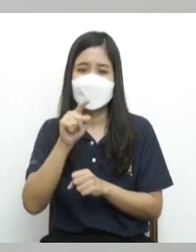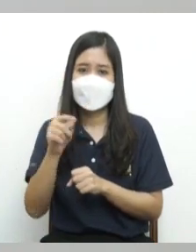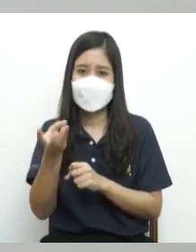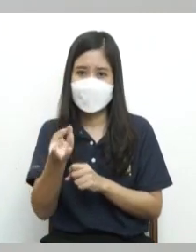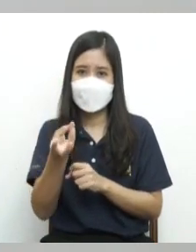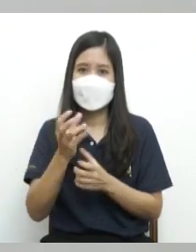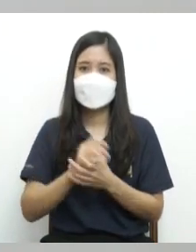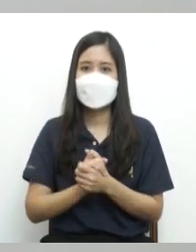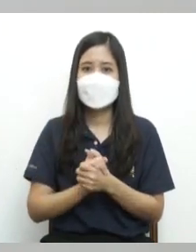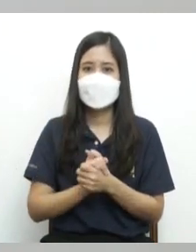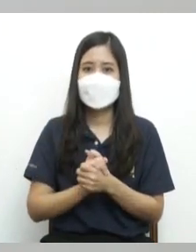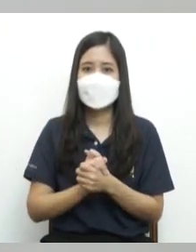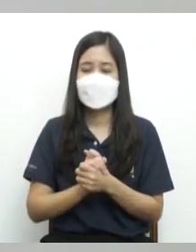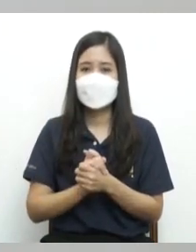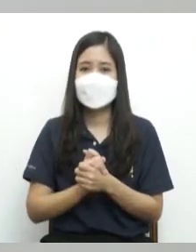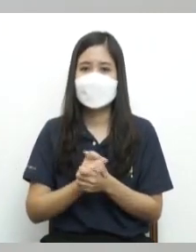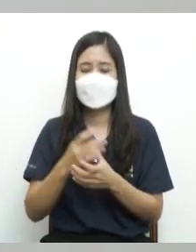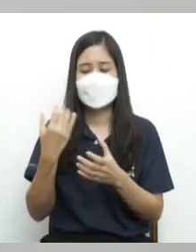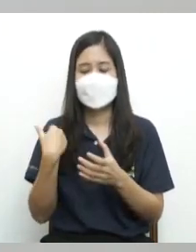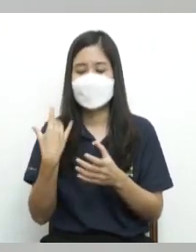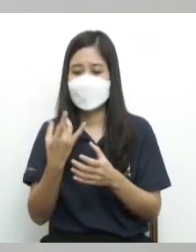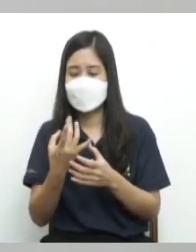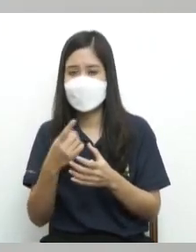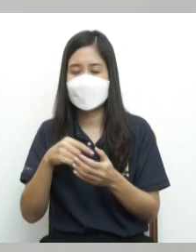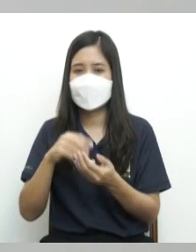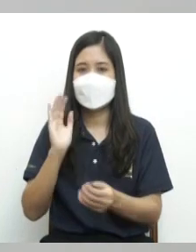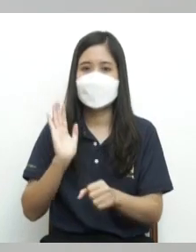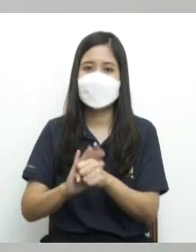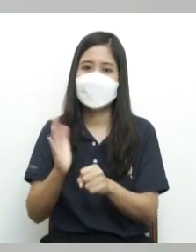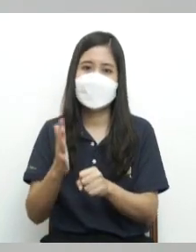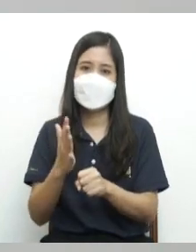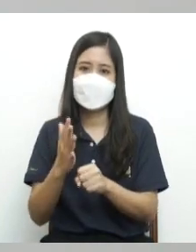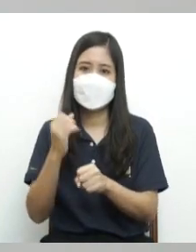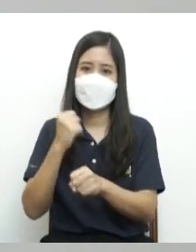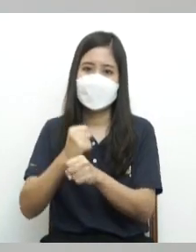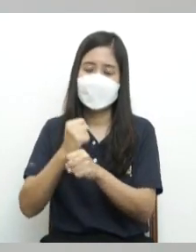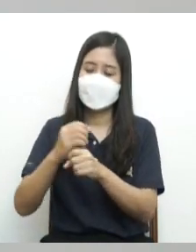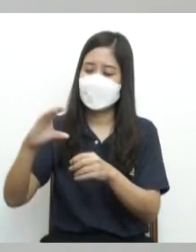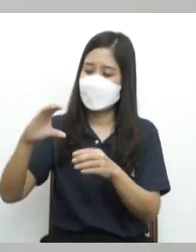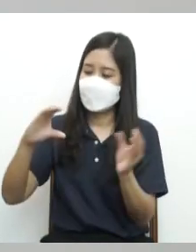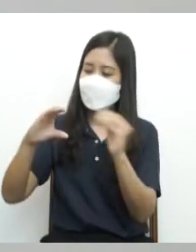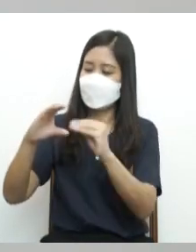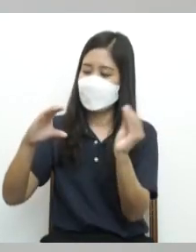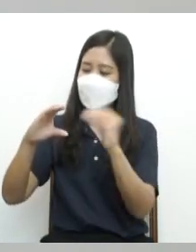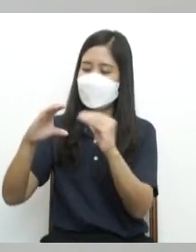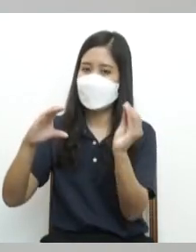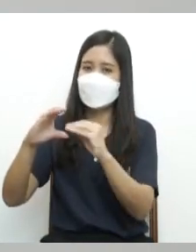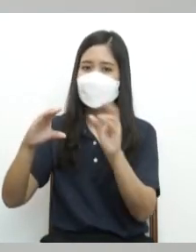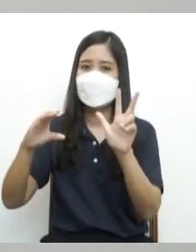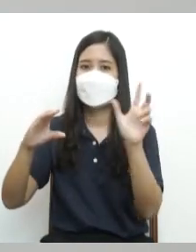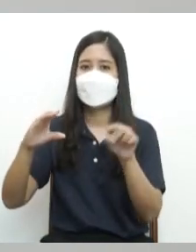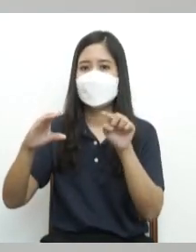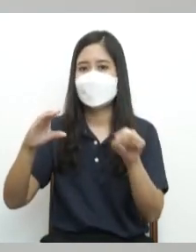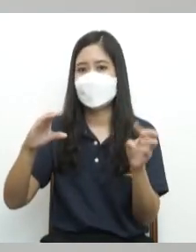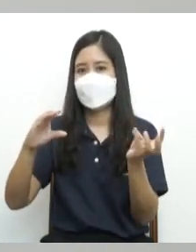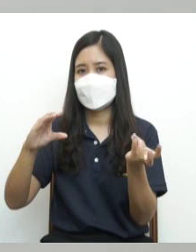3% เนี่ยก็จะเป็นอะไรที่เรียกว่าไม่เพียงพอสำหรับการสร้างมูลค่าเงินในตอนปลายแต่ทีนี้พอบอกว่าต้องออมมากกว่า 3%